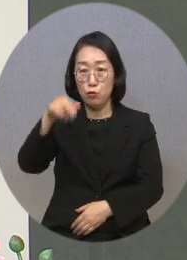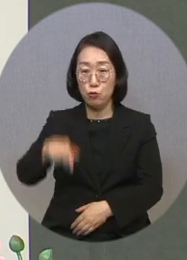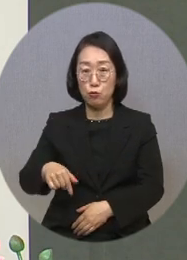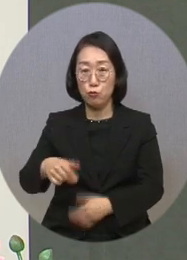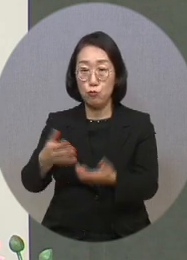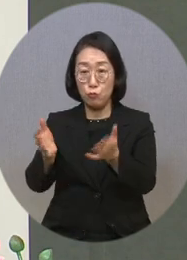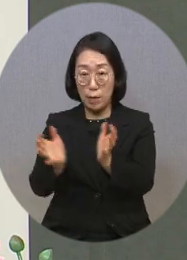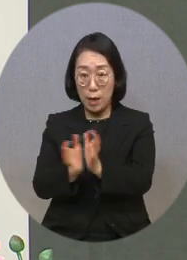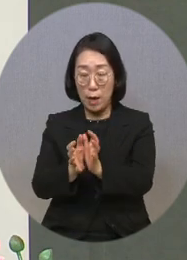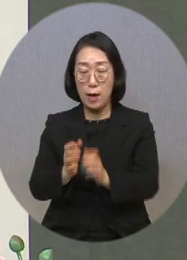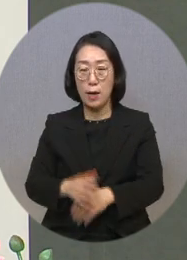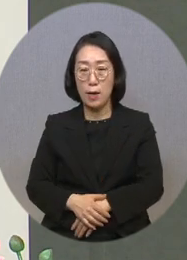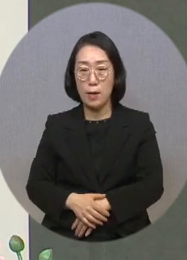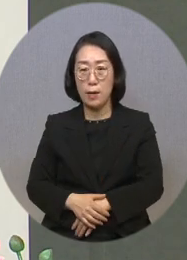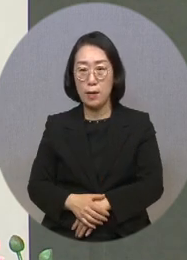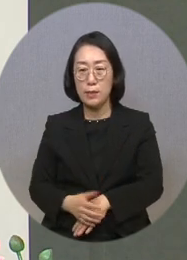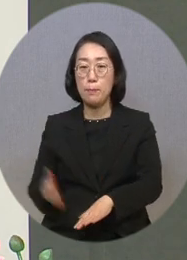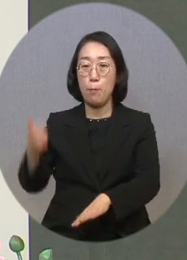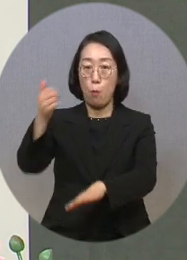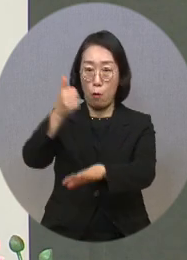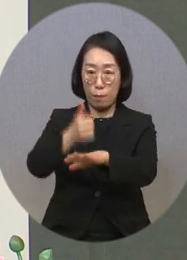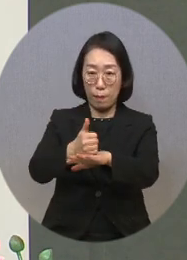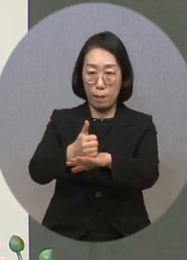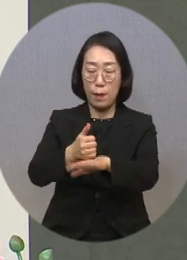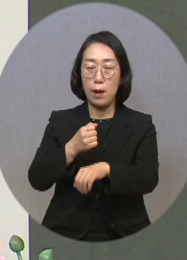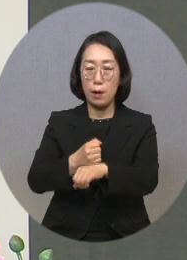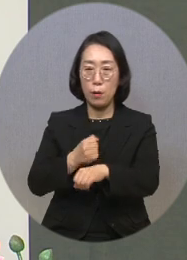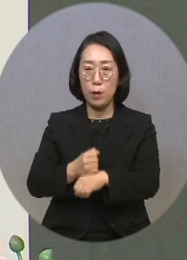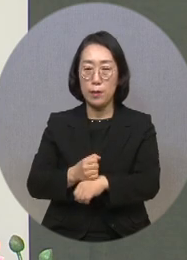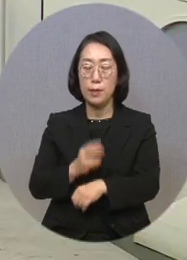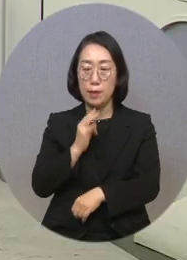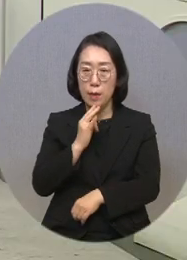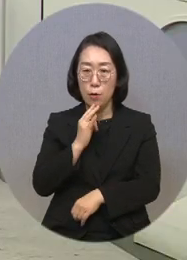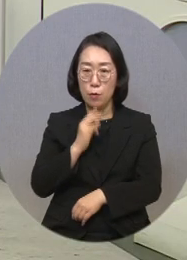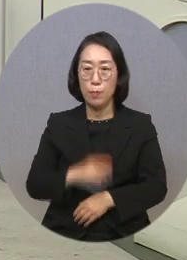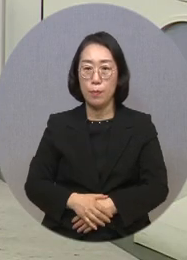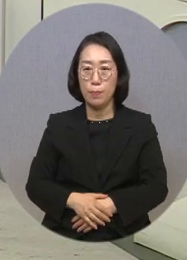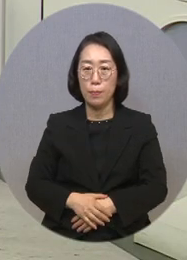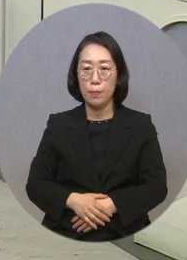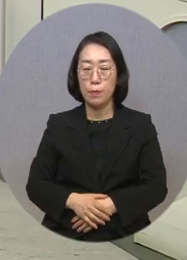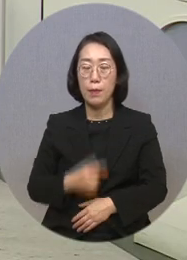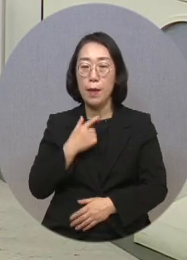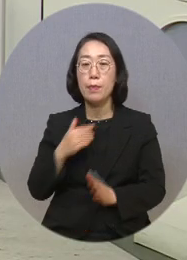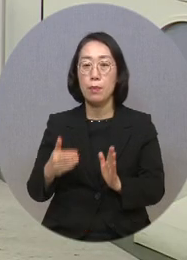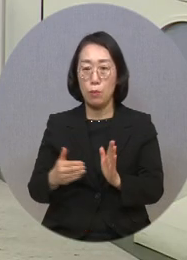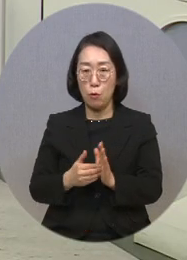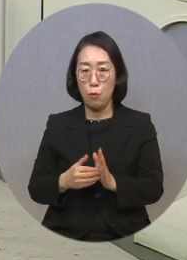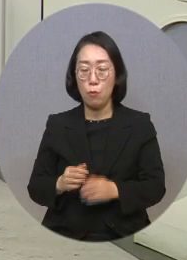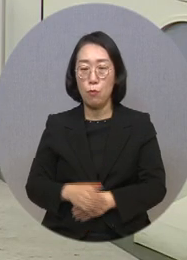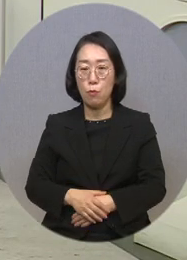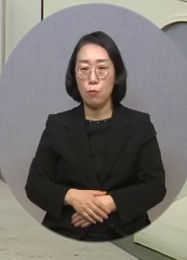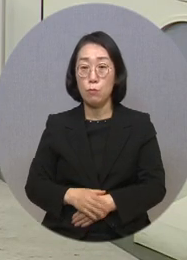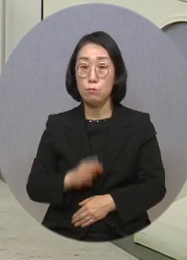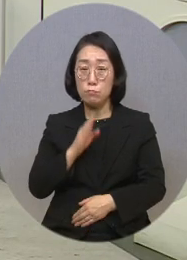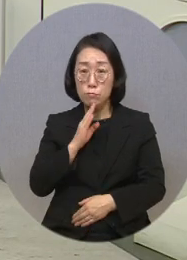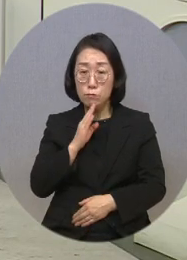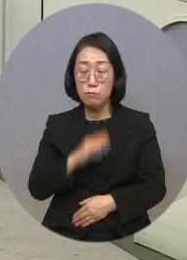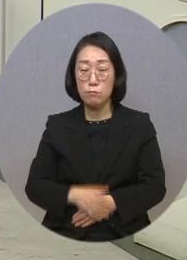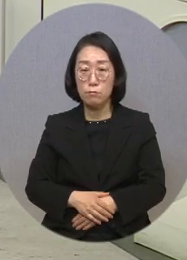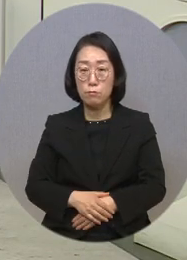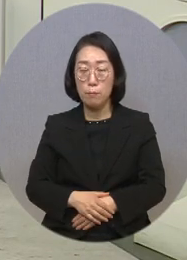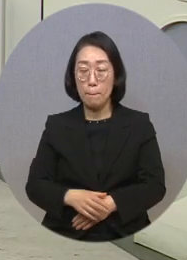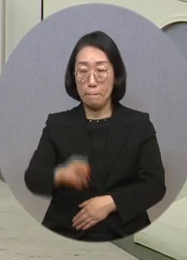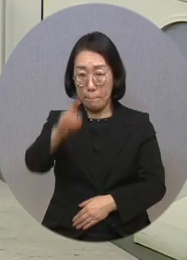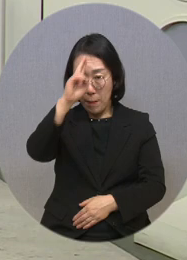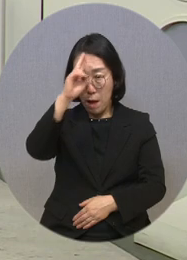민주당이 집권할 것이다 라는 예언도 했단 말이에요. 그런데 네. 그게 그럴듯하게